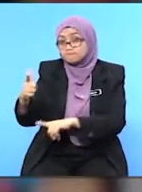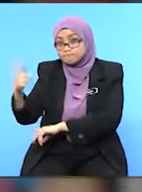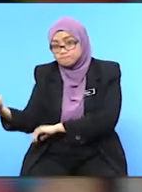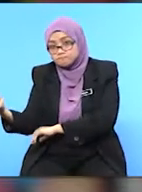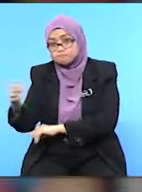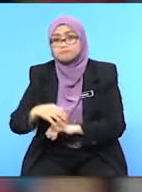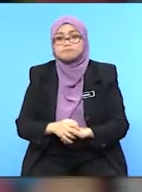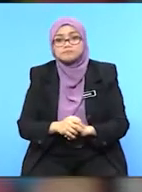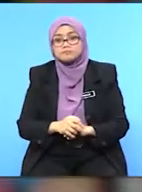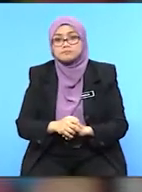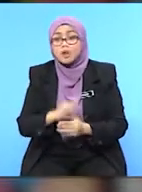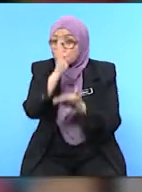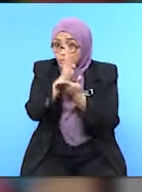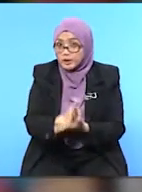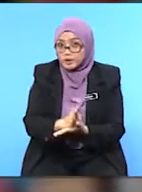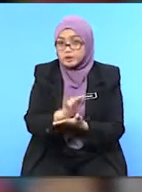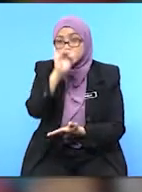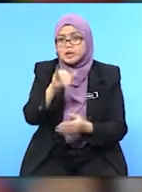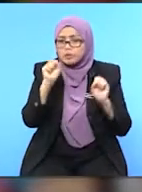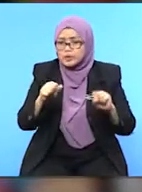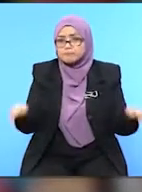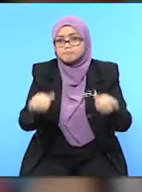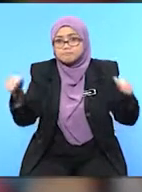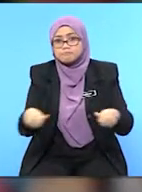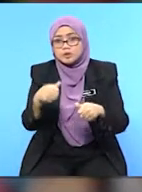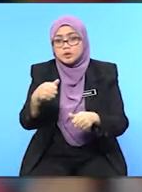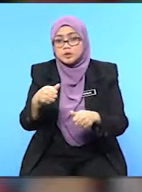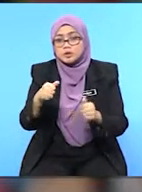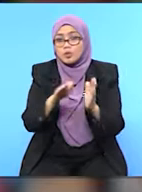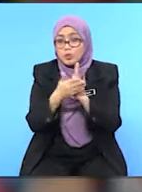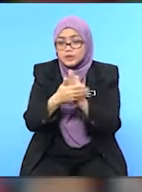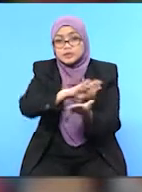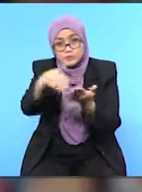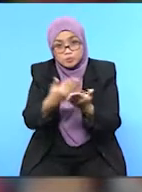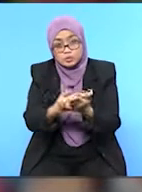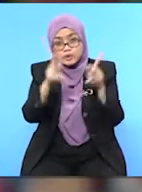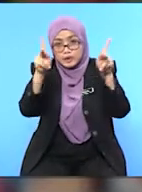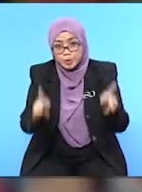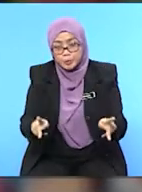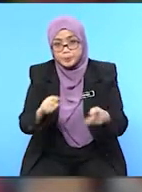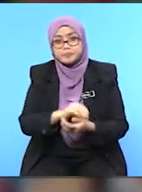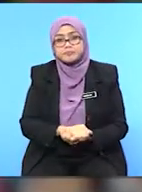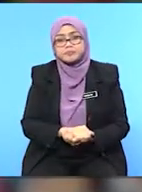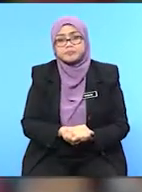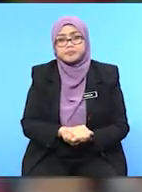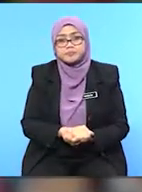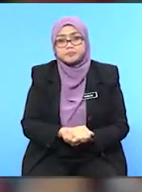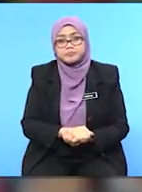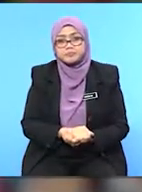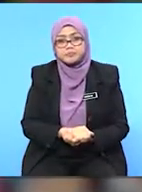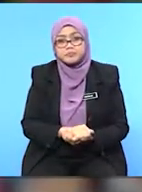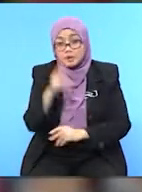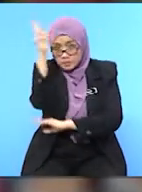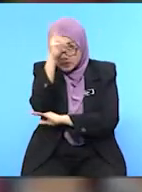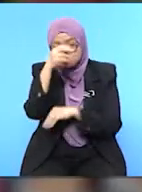sesuai diamalkan oleh semua kaum Adam yang terakhir meningkatkan toleransi antara kaum adalah Muse untuk mencairkan Dasa integrasi nasional